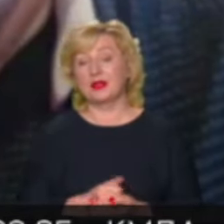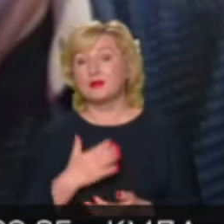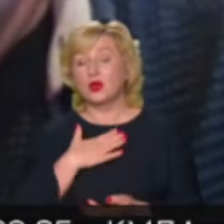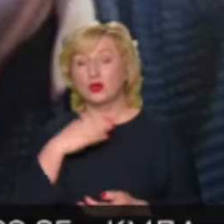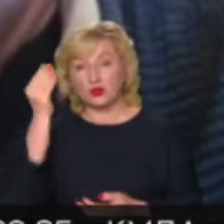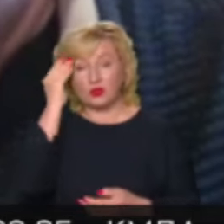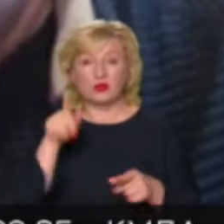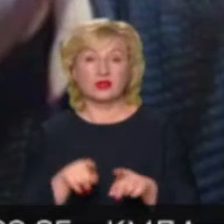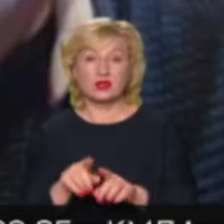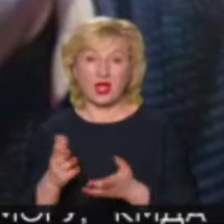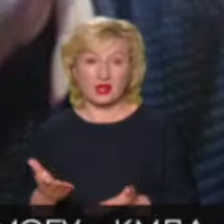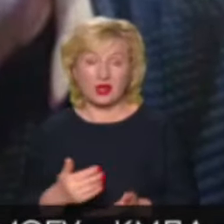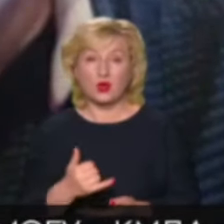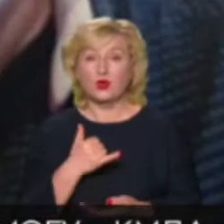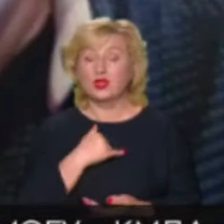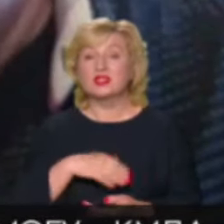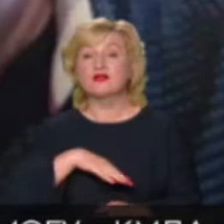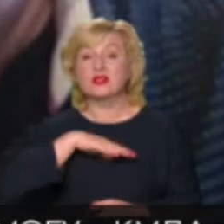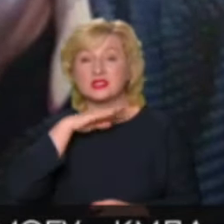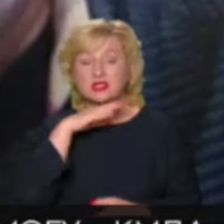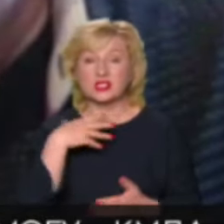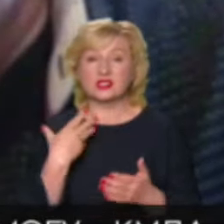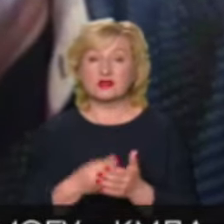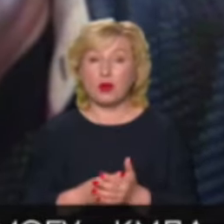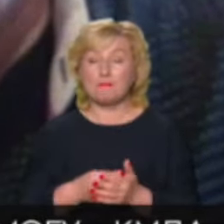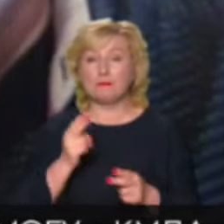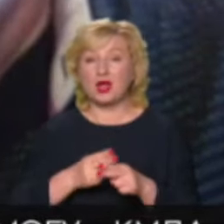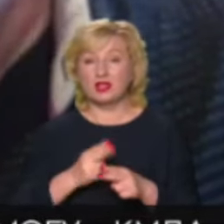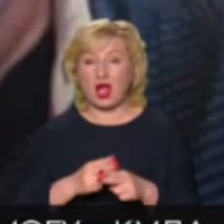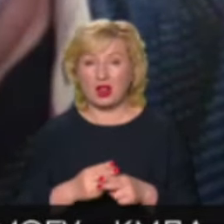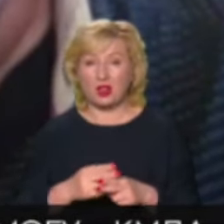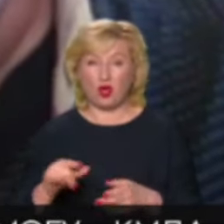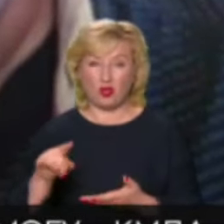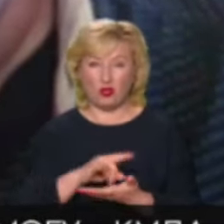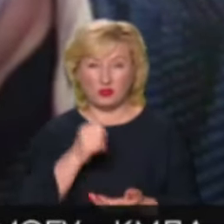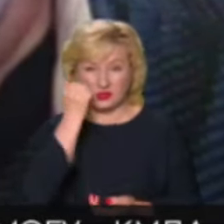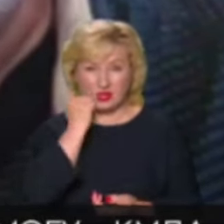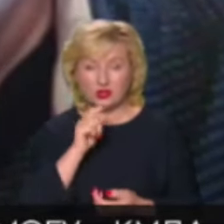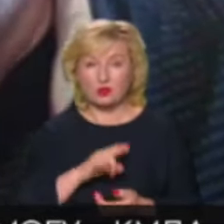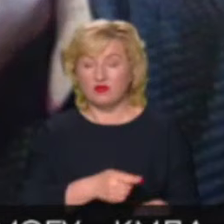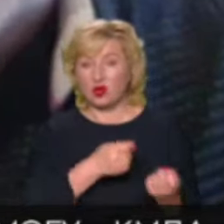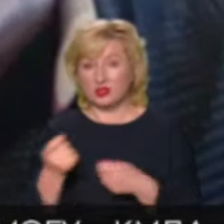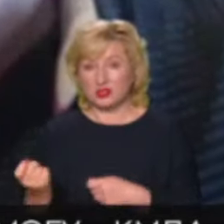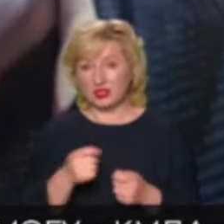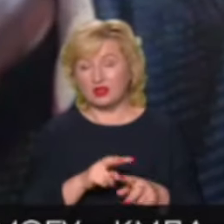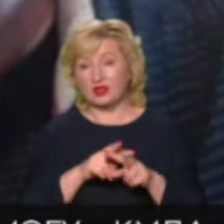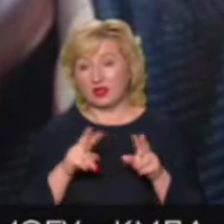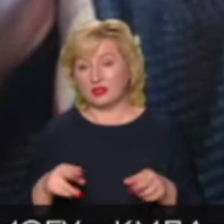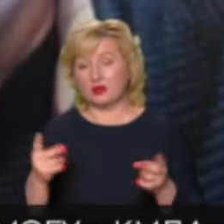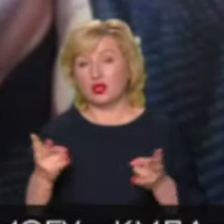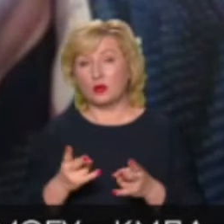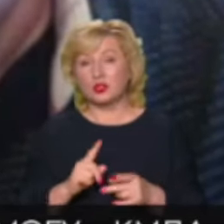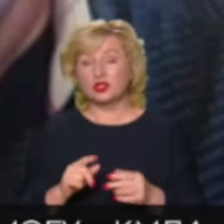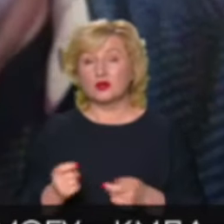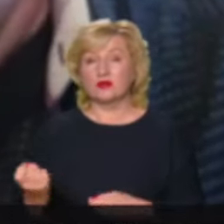таке. У нас вистачає свого там металолому, щоб його там возити, якщо так також необхідно щось возити